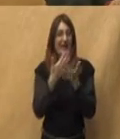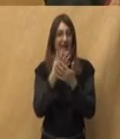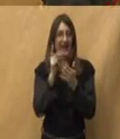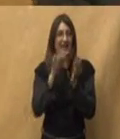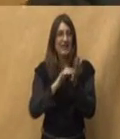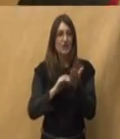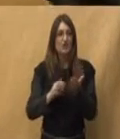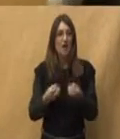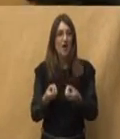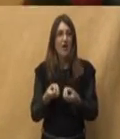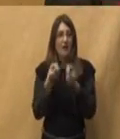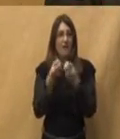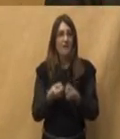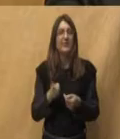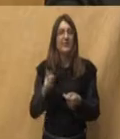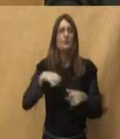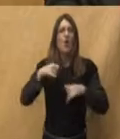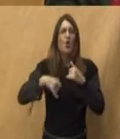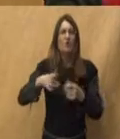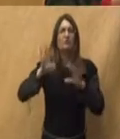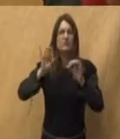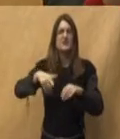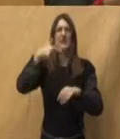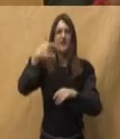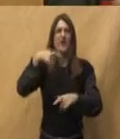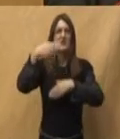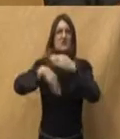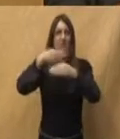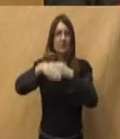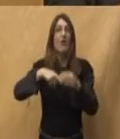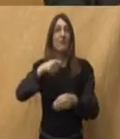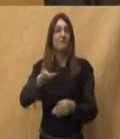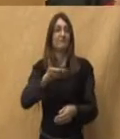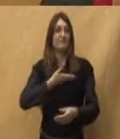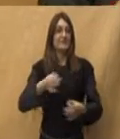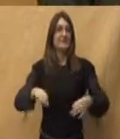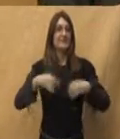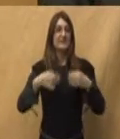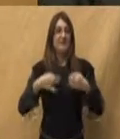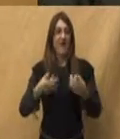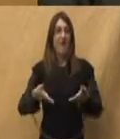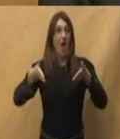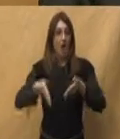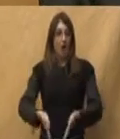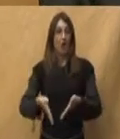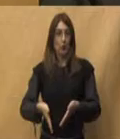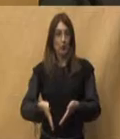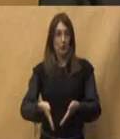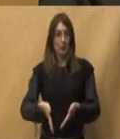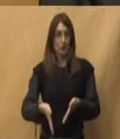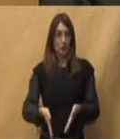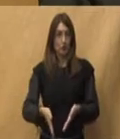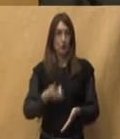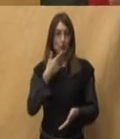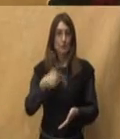I naravno da godinama, kroz godine, 10-20 godina, da to rađa zdravlje. Za razliku od nas, kontinentalaca,